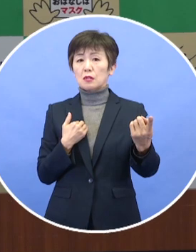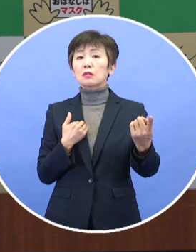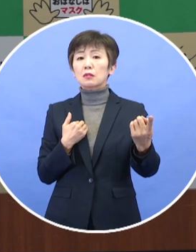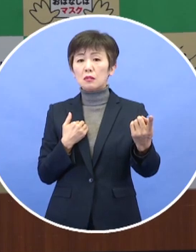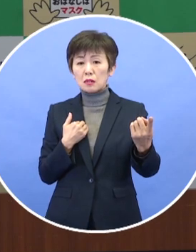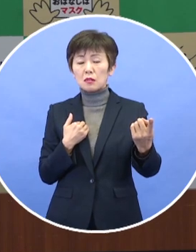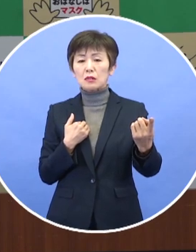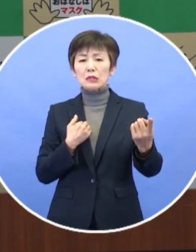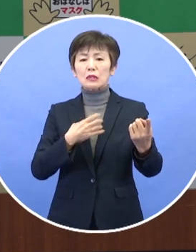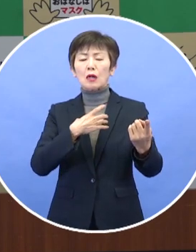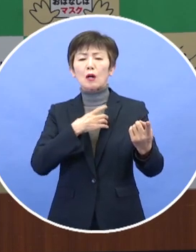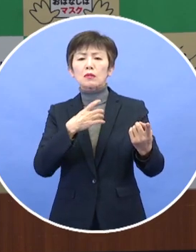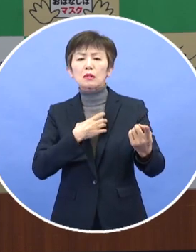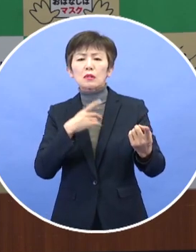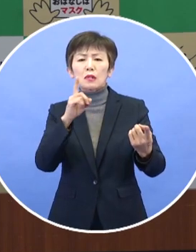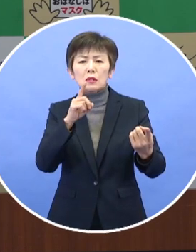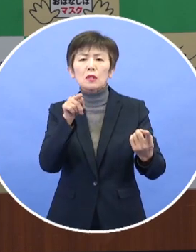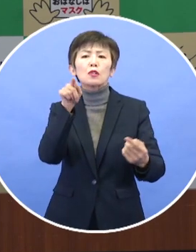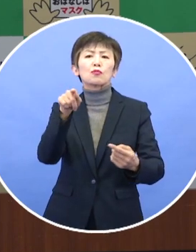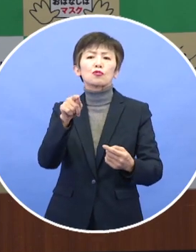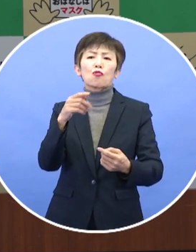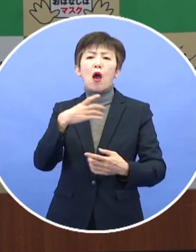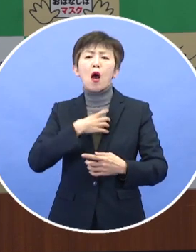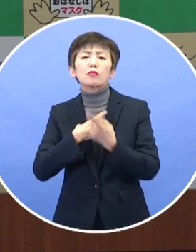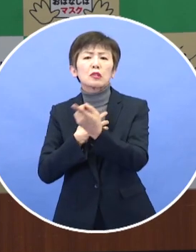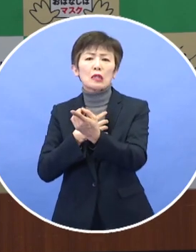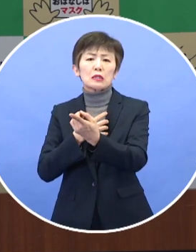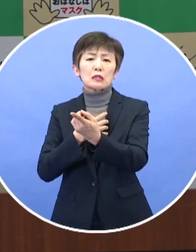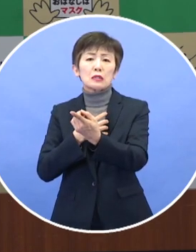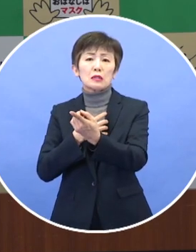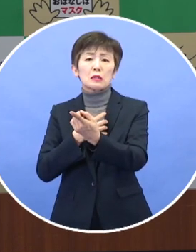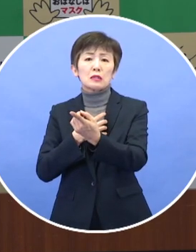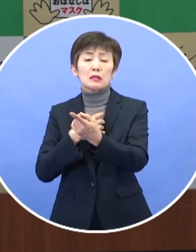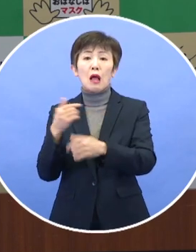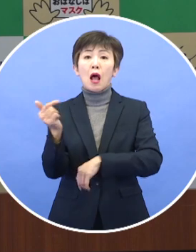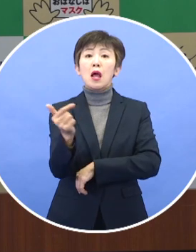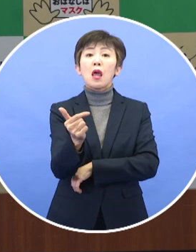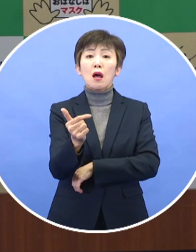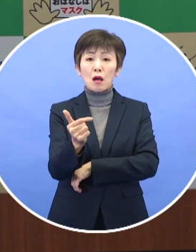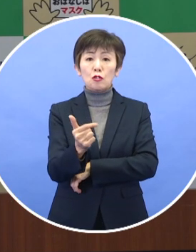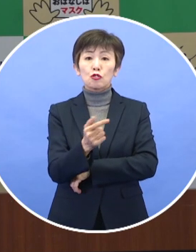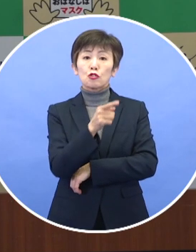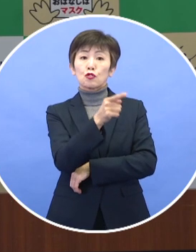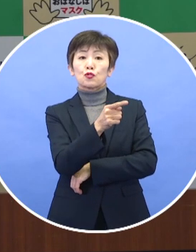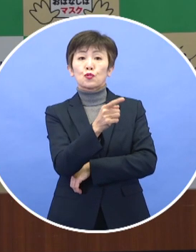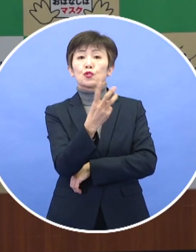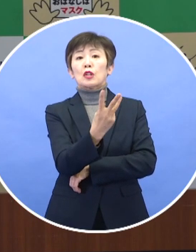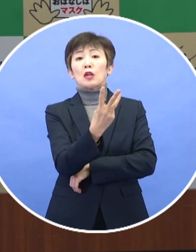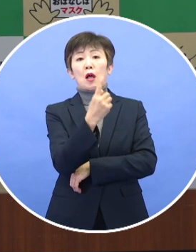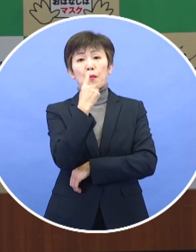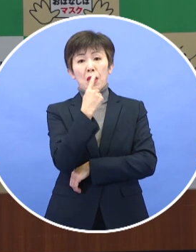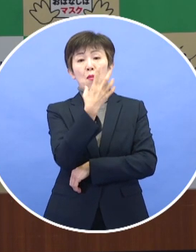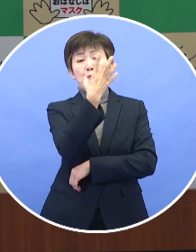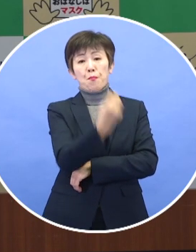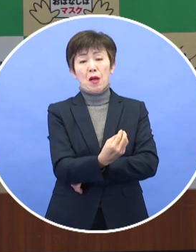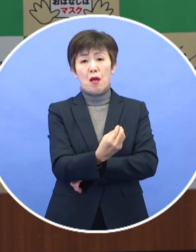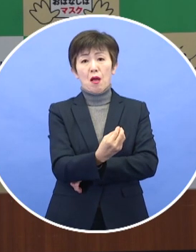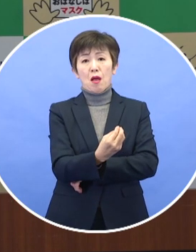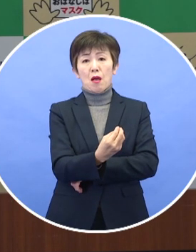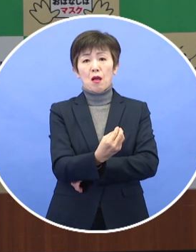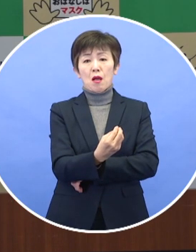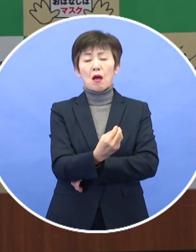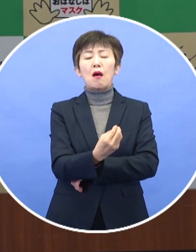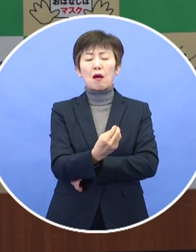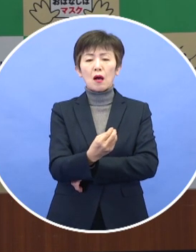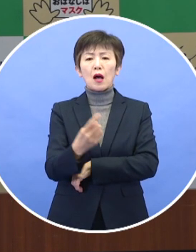染リスクの差はもう明らかというところですので、1日も早く3回目のワクチン接種、少なくとも 1、2回目の接